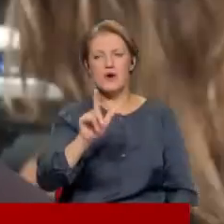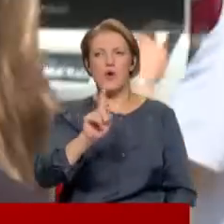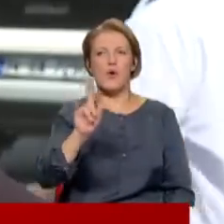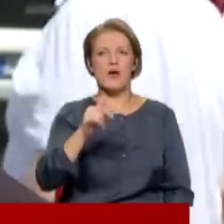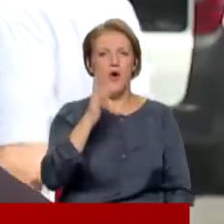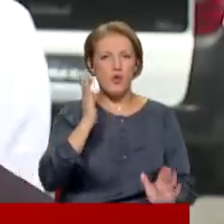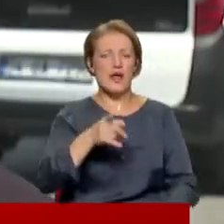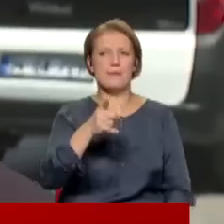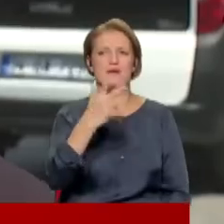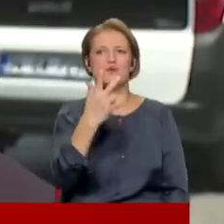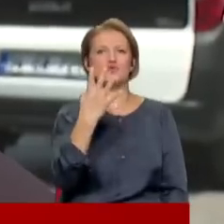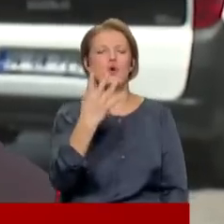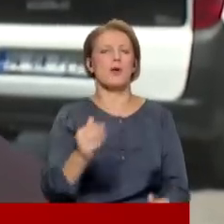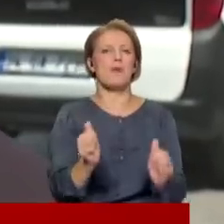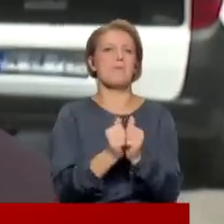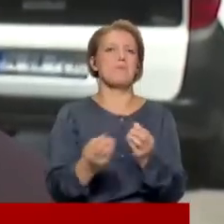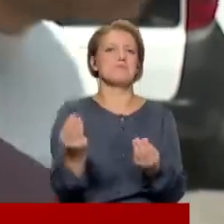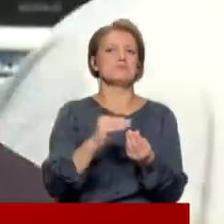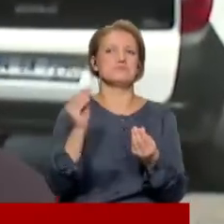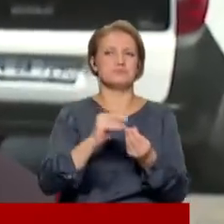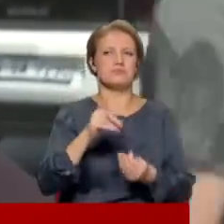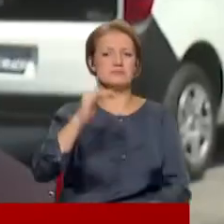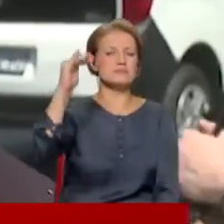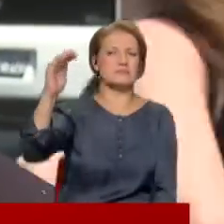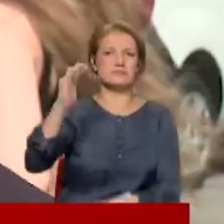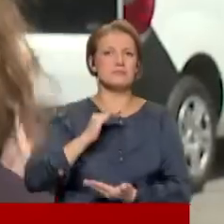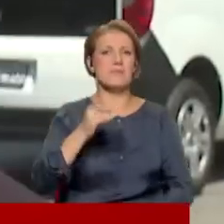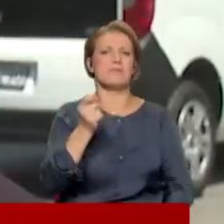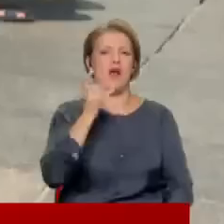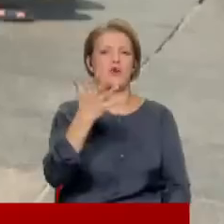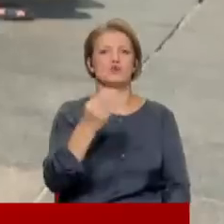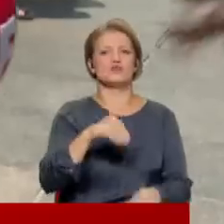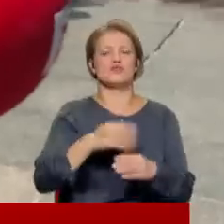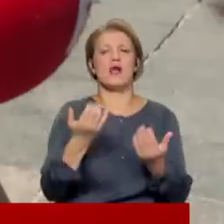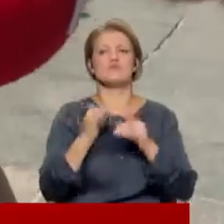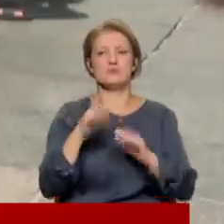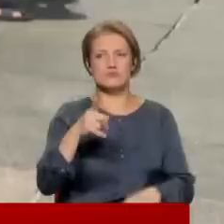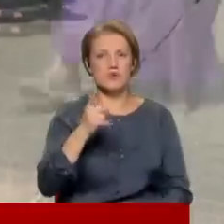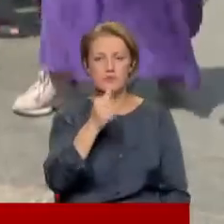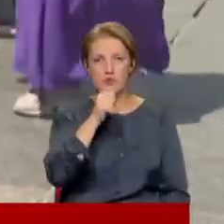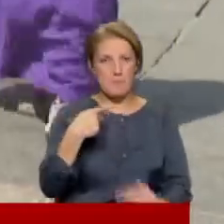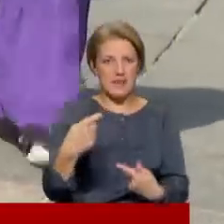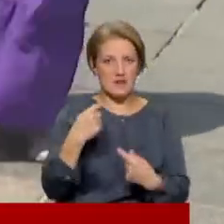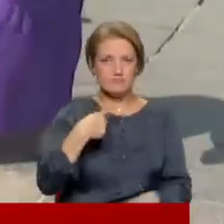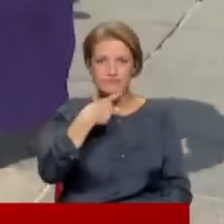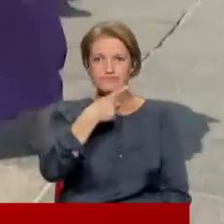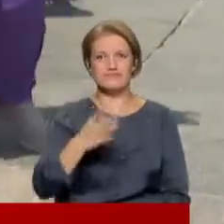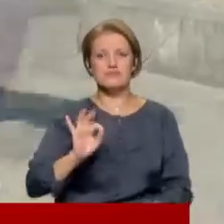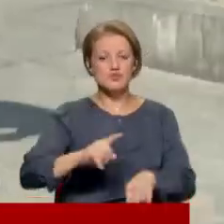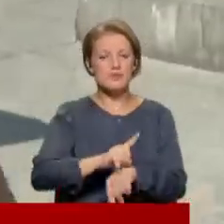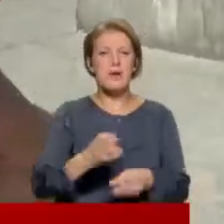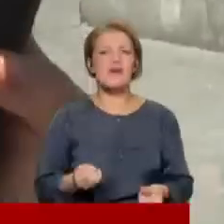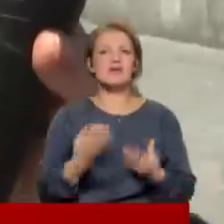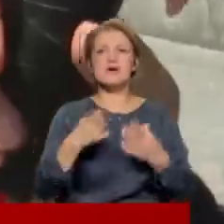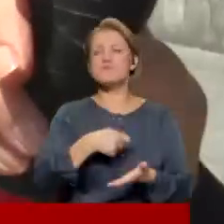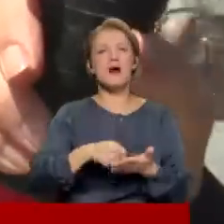litrelikler, onlar bile 3-4 kat arttı. Damacana alsanız? Pahalı olduğu için almıyoruz. Zorluyor mu su? Tabii. Hele bu zamanlarda yetişmiyor. Ne